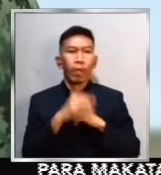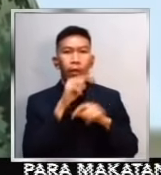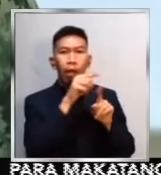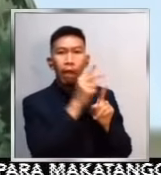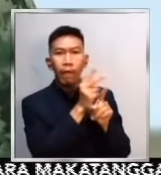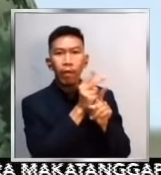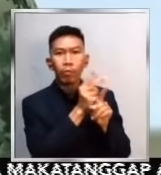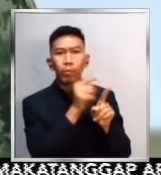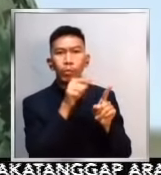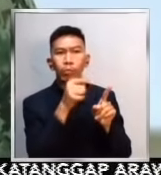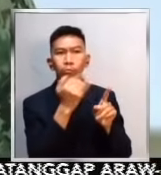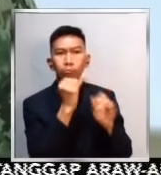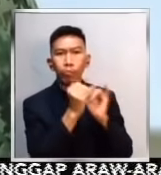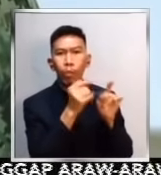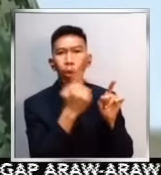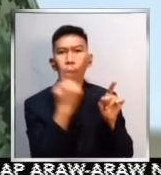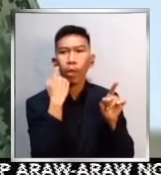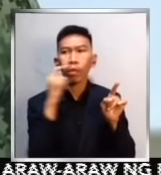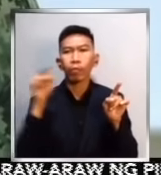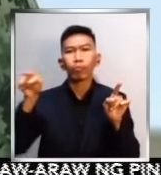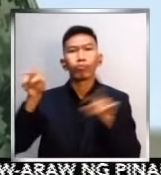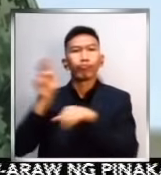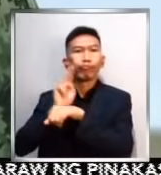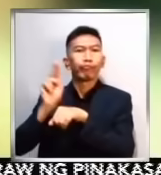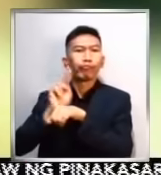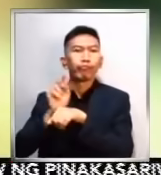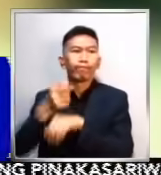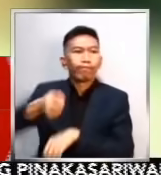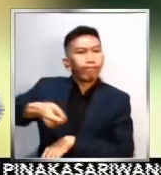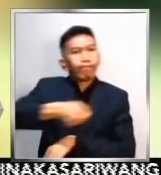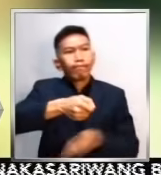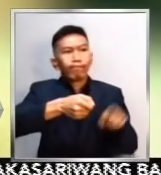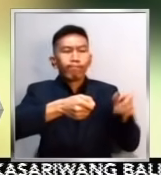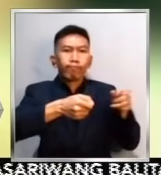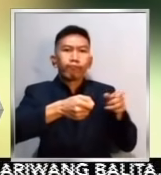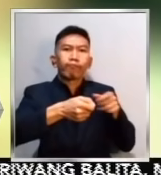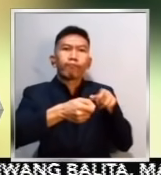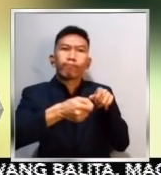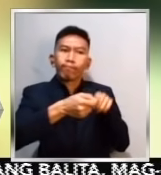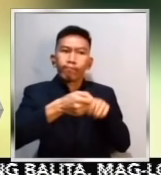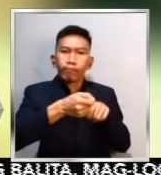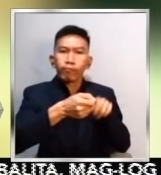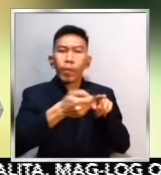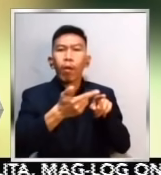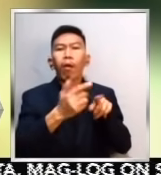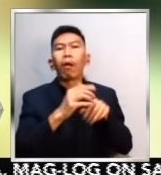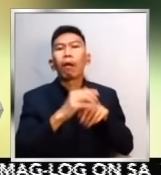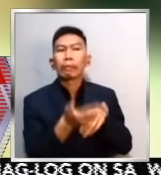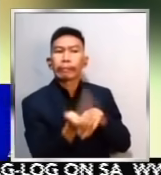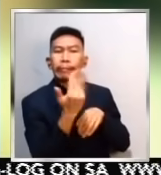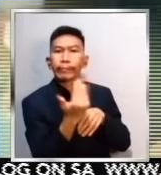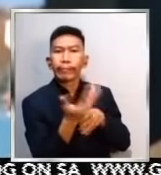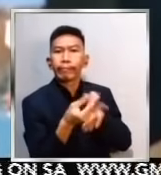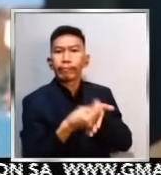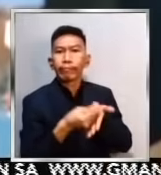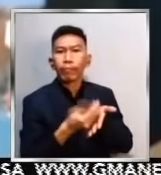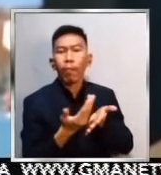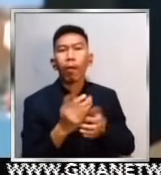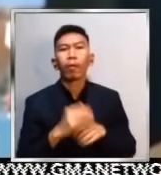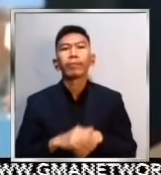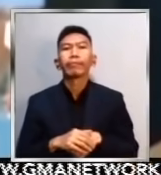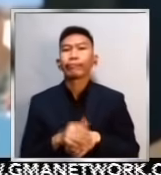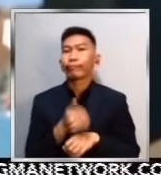niya. Yeah, he threatened the victims. Nakipagkaibigan naman daw ang suspect sa isa pang biktima na itatago natin sa alias na